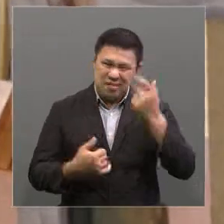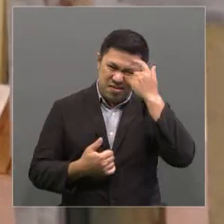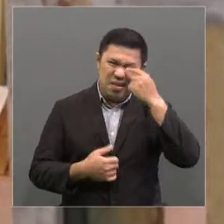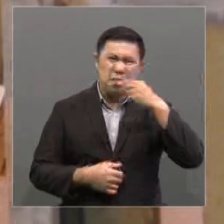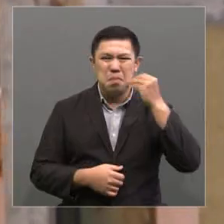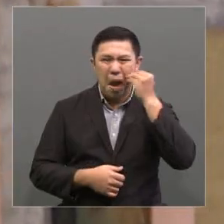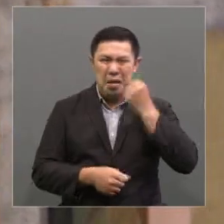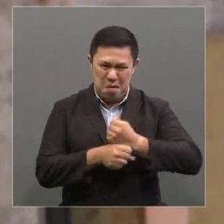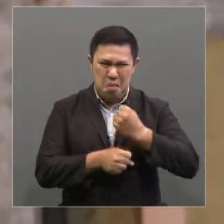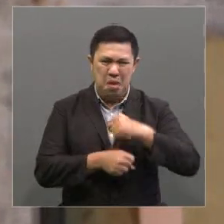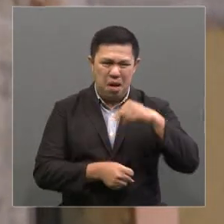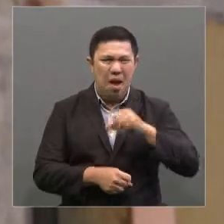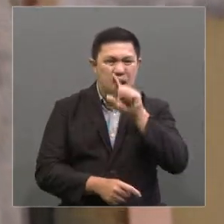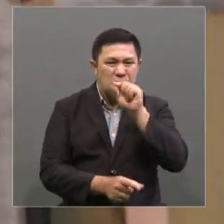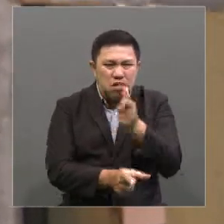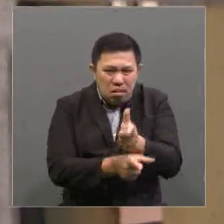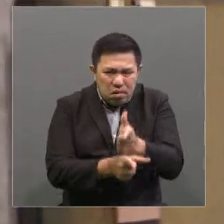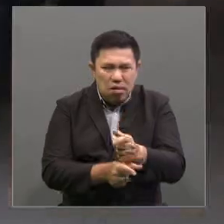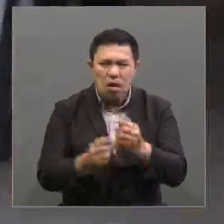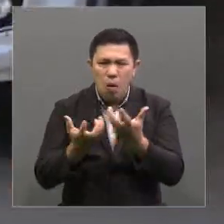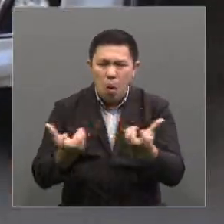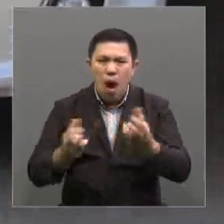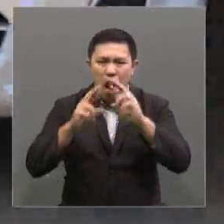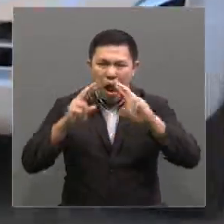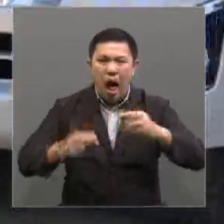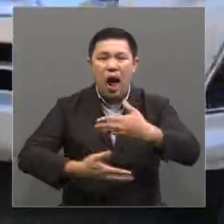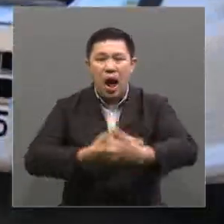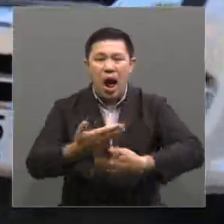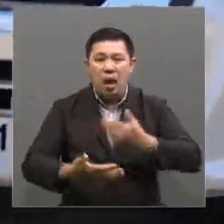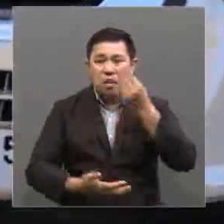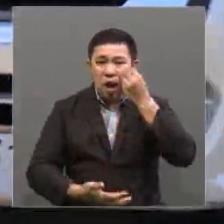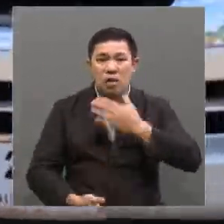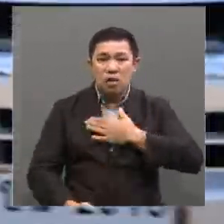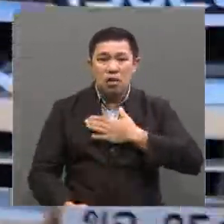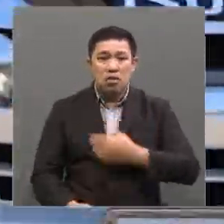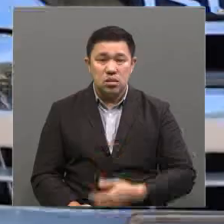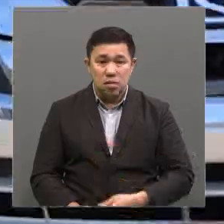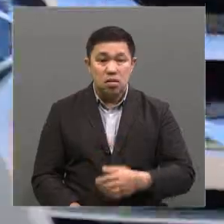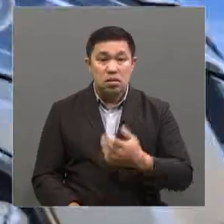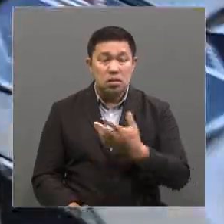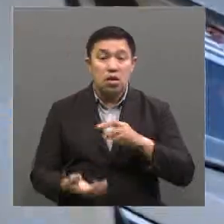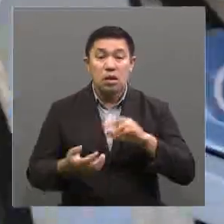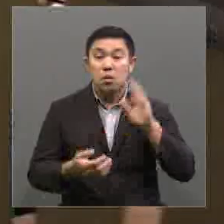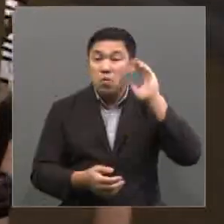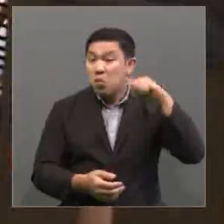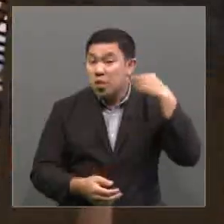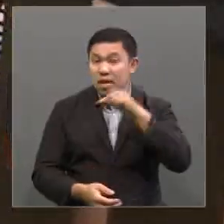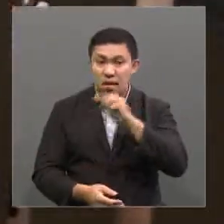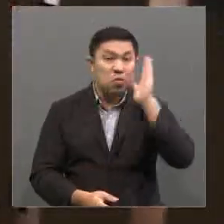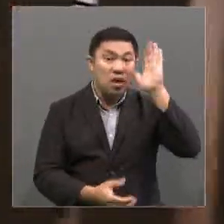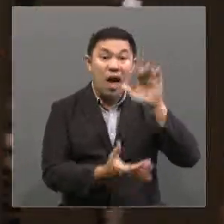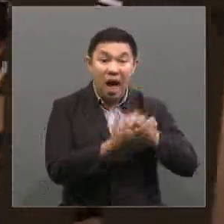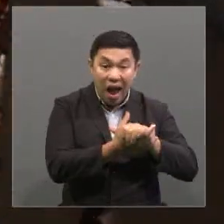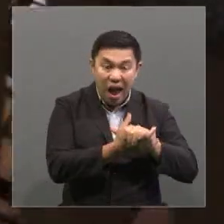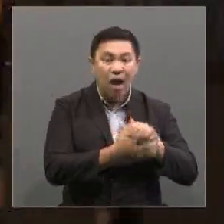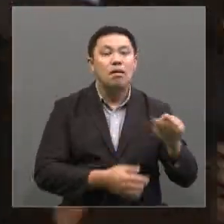เลือกทำงานที่บ้านน่ะบอกว่าอาจจะเลี้ยงไก่หรือว่าเปิดร้านขายของในในหมู่บ้านนะฮะอันนี้คือทางส่วนของคุณโยนะส่วนสามีคุณ